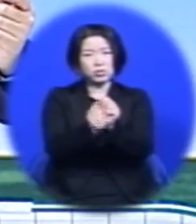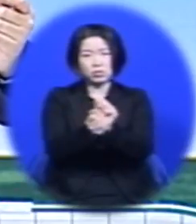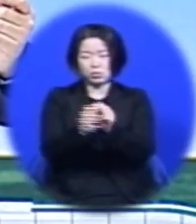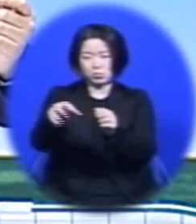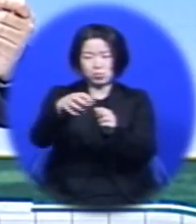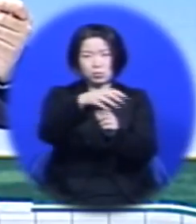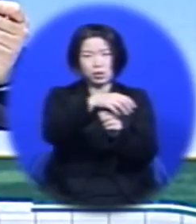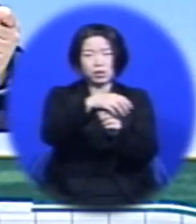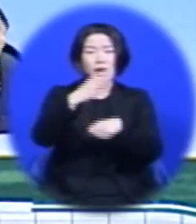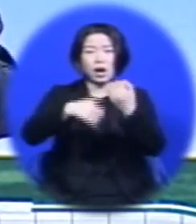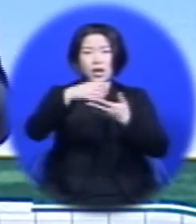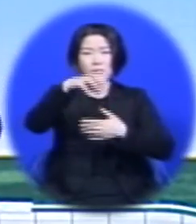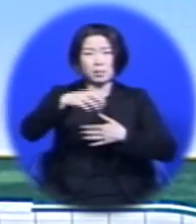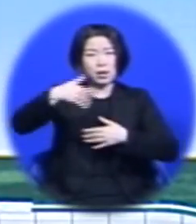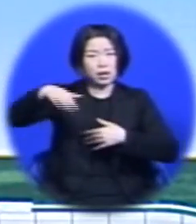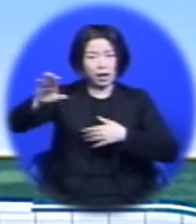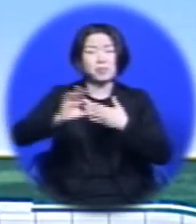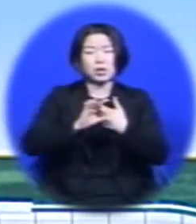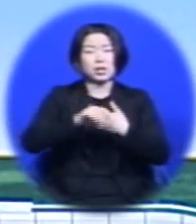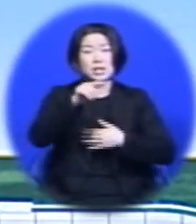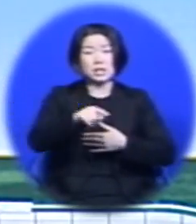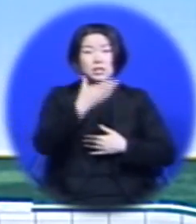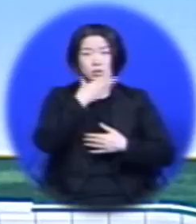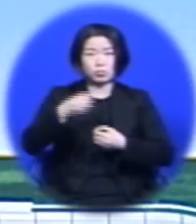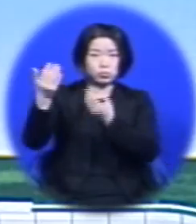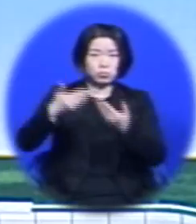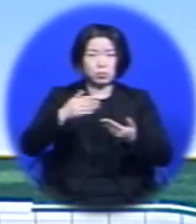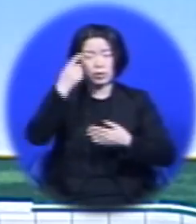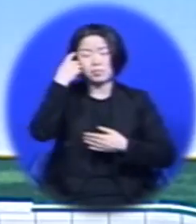가면 여러분 이것이 축복 입니까